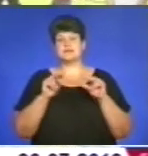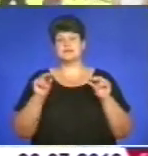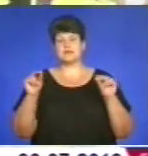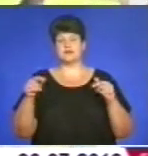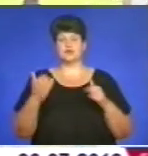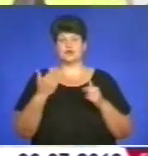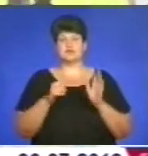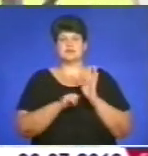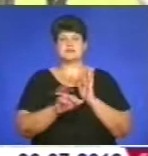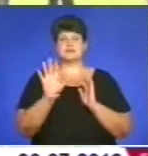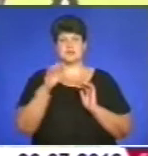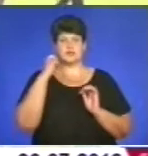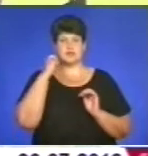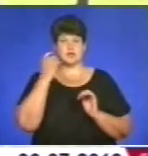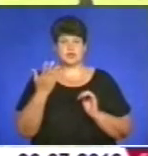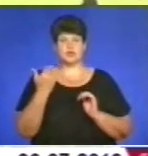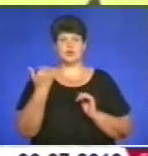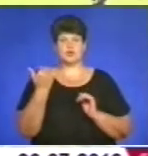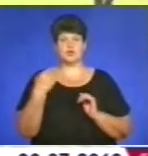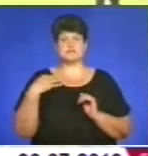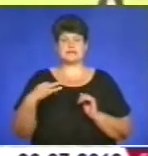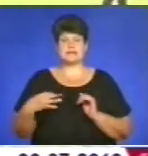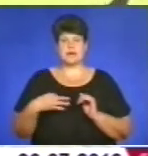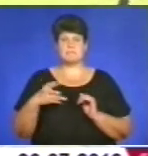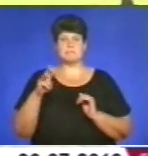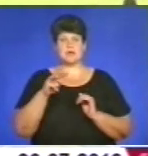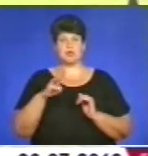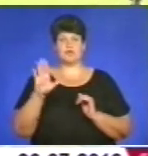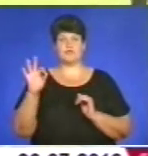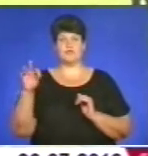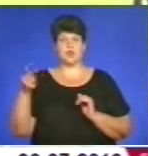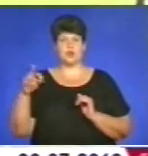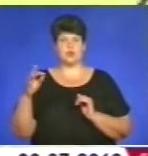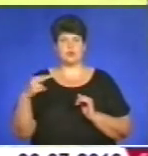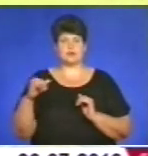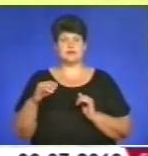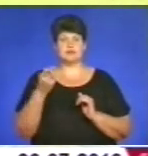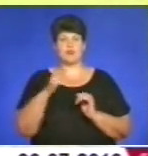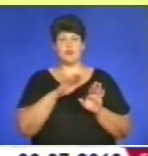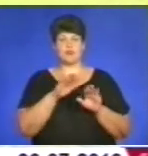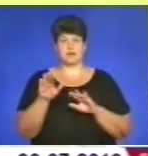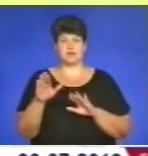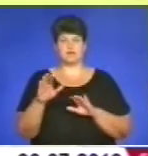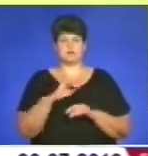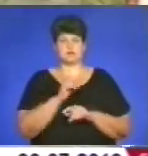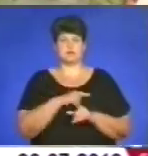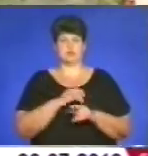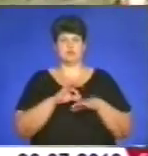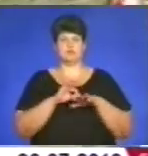його 65-річчя, завдяки його синам Миколі і Володі, ми на такому рівні потужному